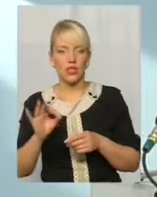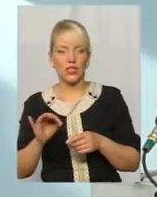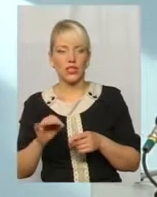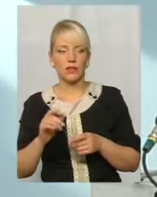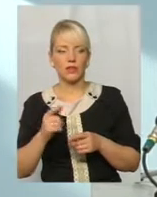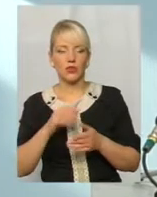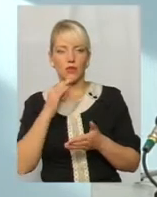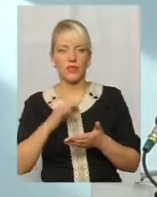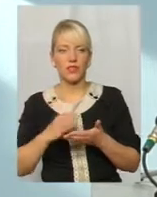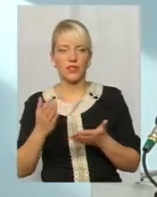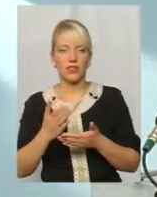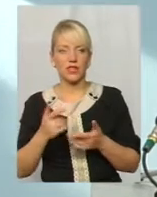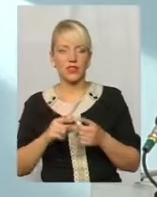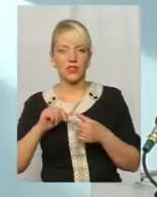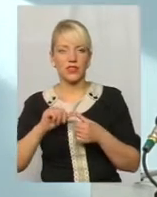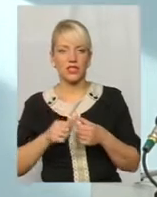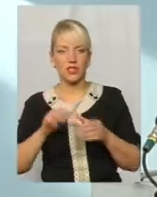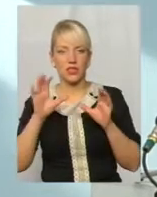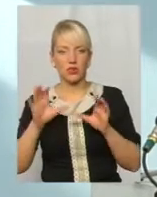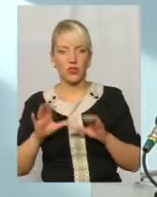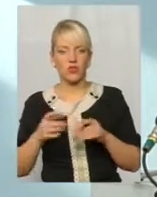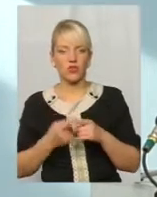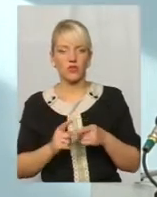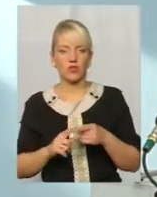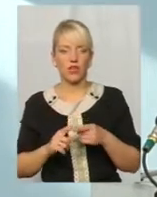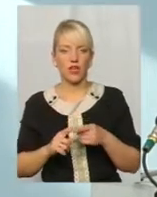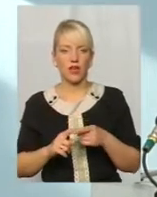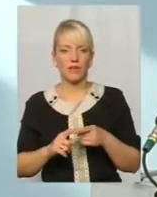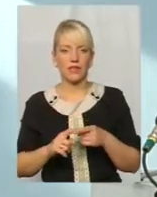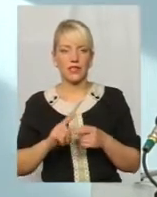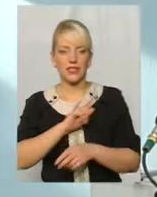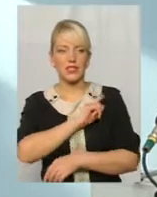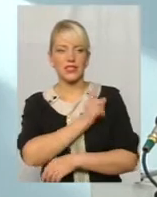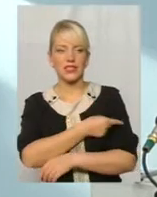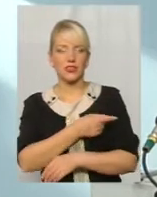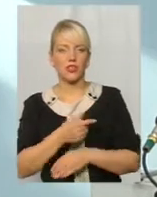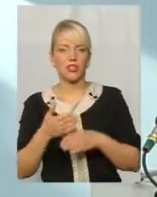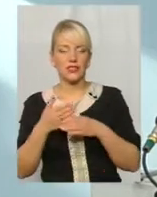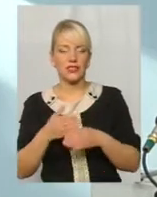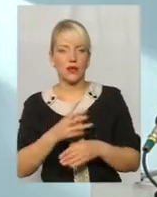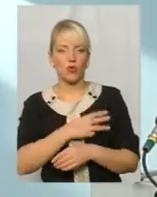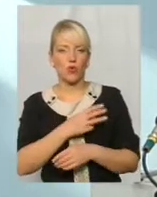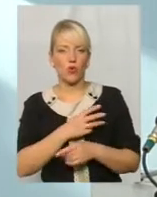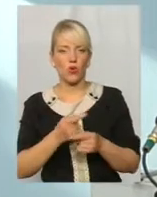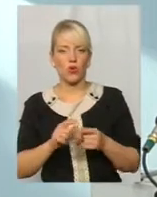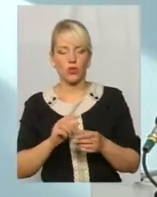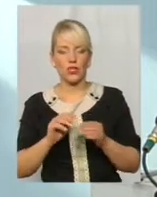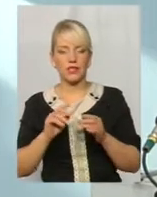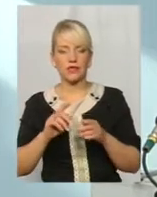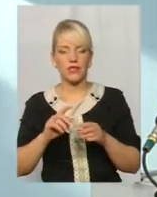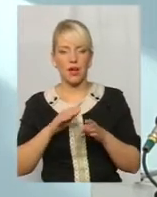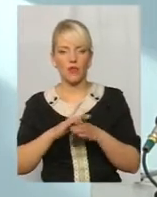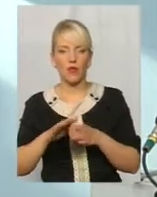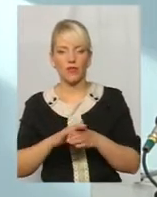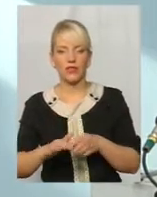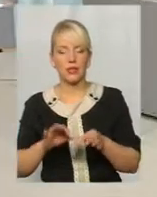та відповідальність, яка в нас закріплена законодавчо, вона, повірте, дуже сильно стимулює суб'єкта декларування заповнити максимально правильно